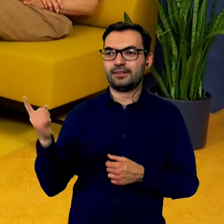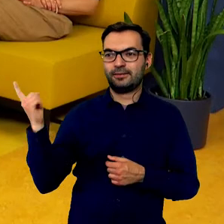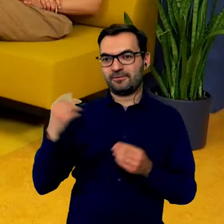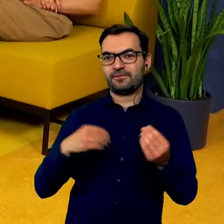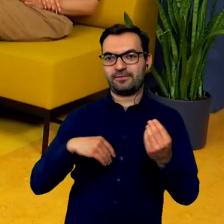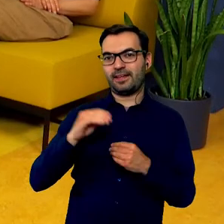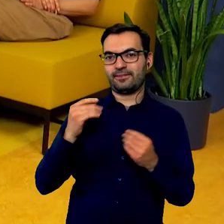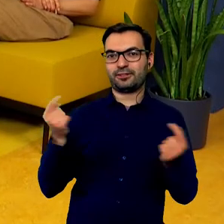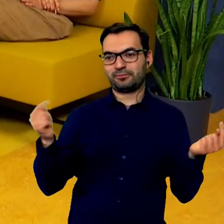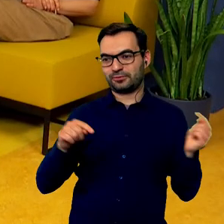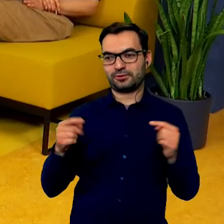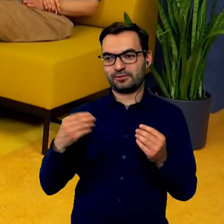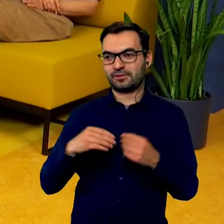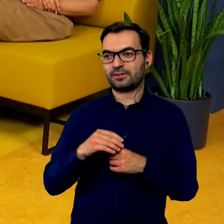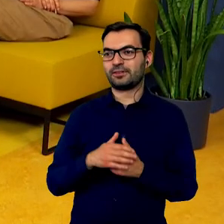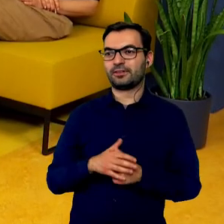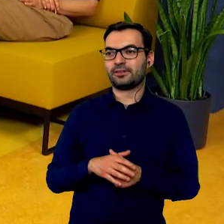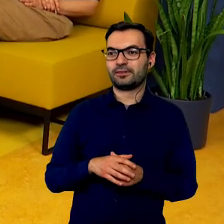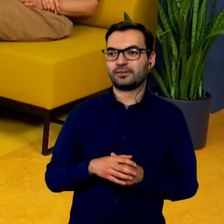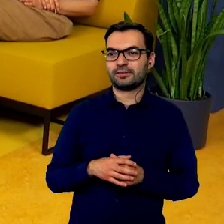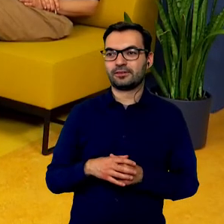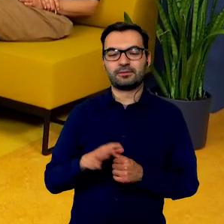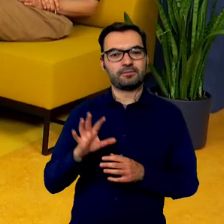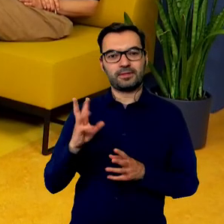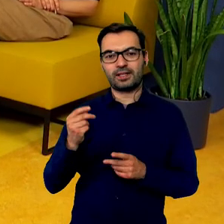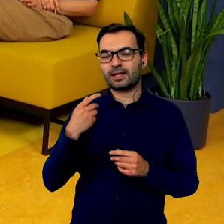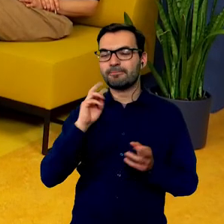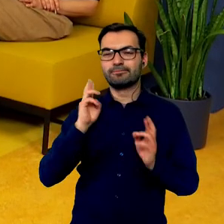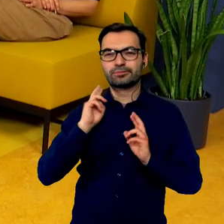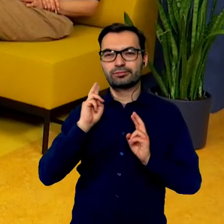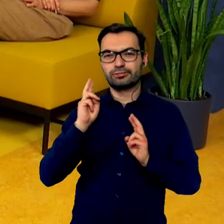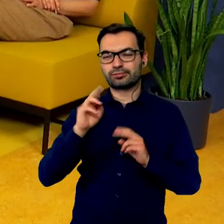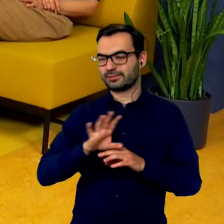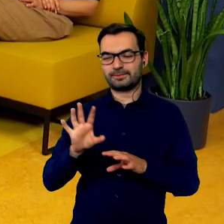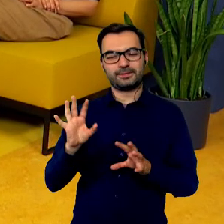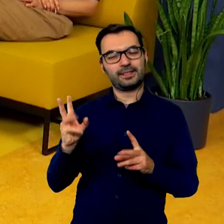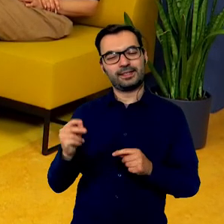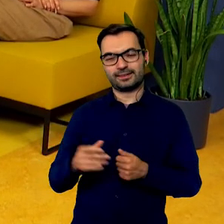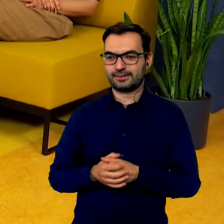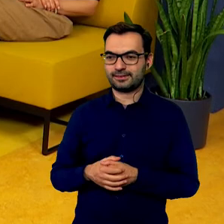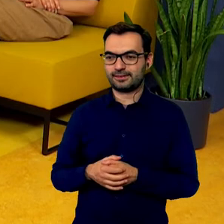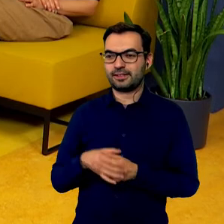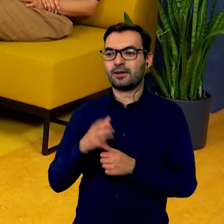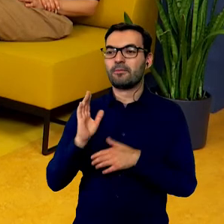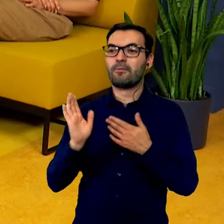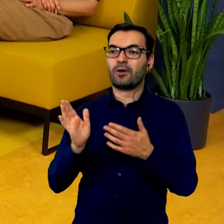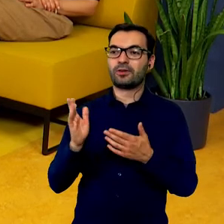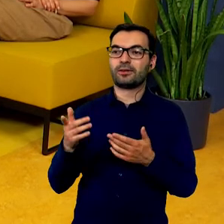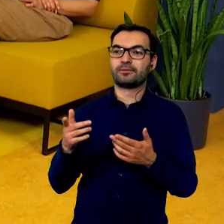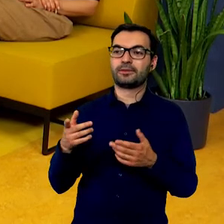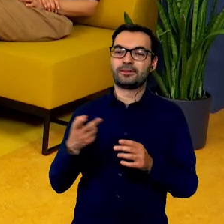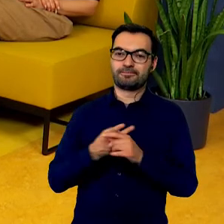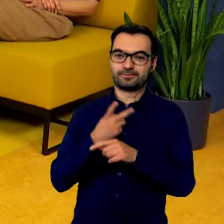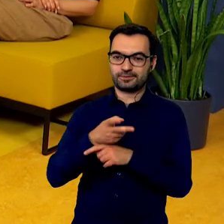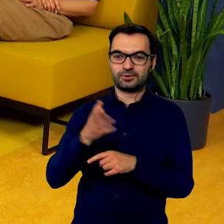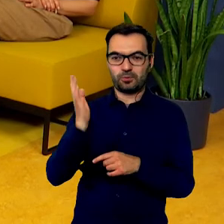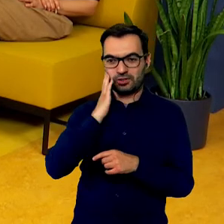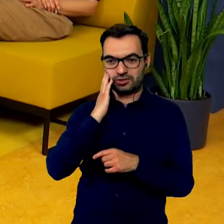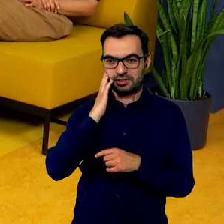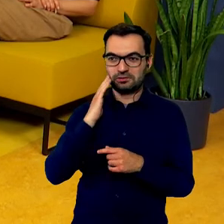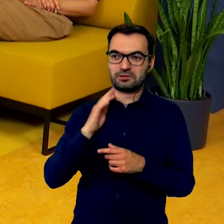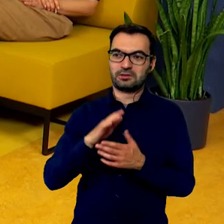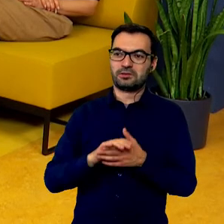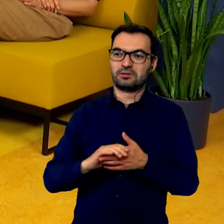ich coraz więcej, mruczando. Najpiękniej jest, jak mruczą wszystkie. Potem się pakują do mieszkania. Tak,